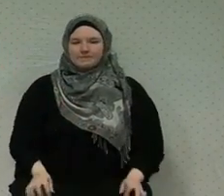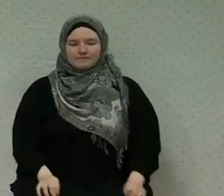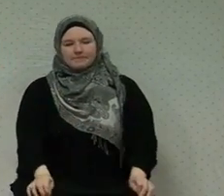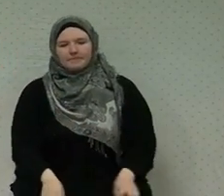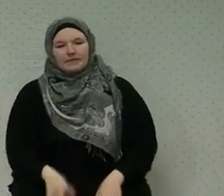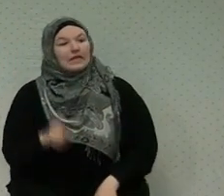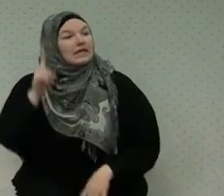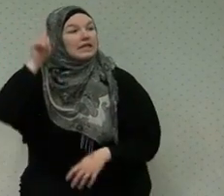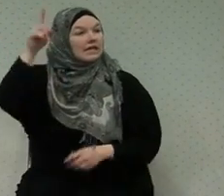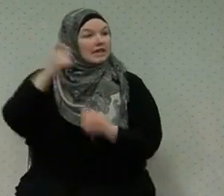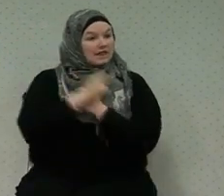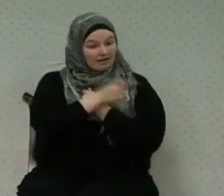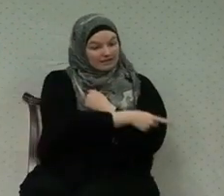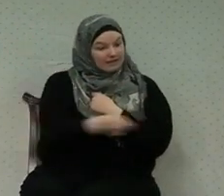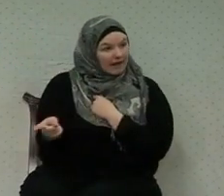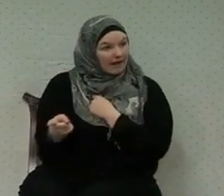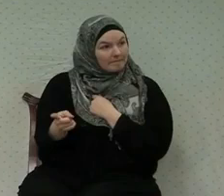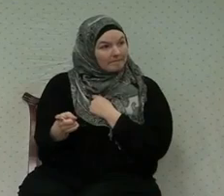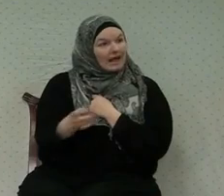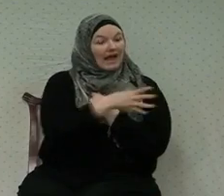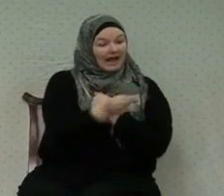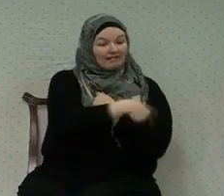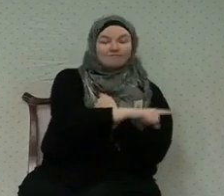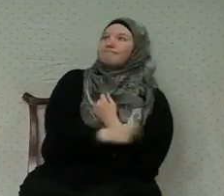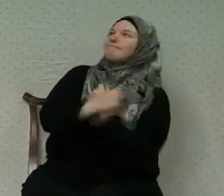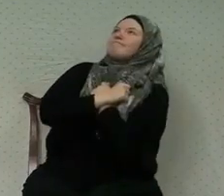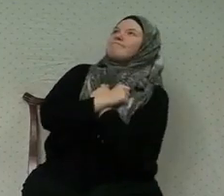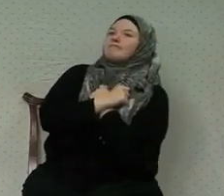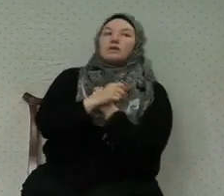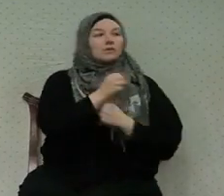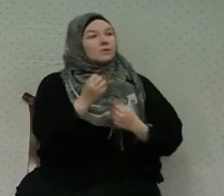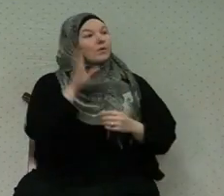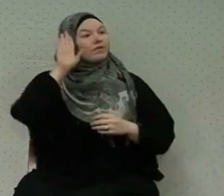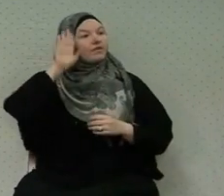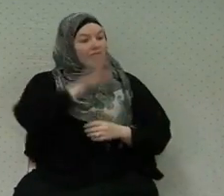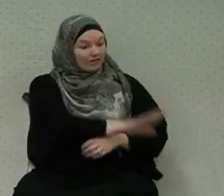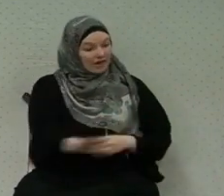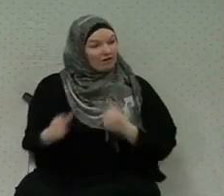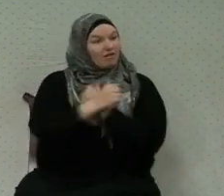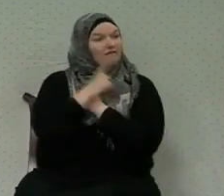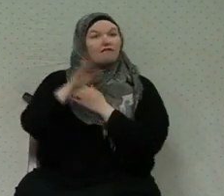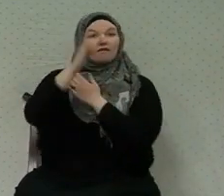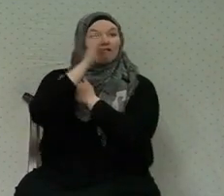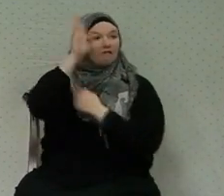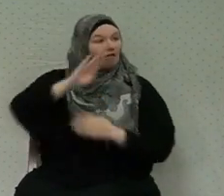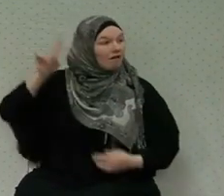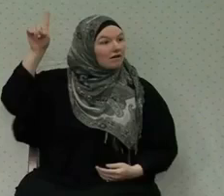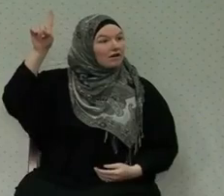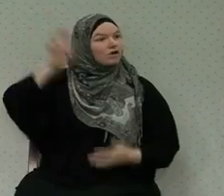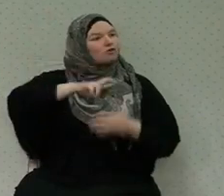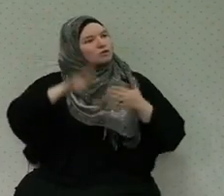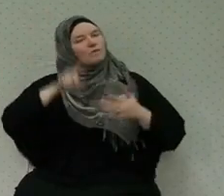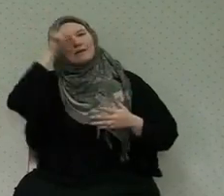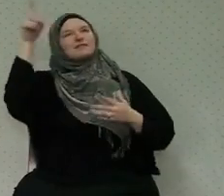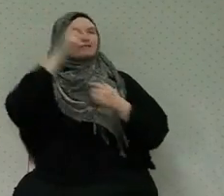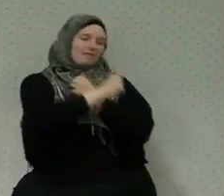وَيُحِبُّونَهُ. He loves them and they love him. So their love of God is a result of his